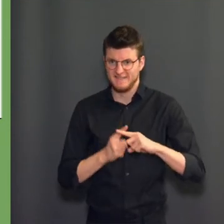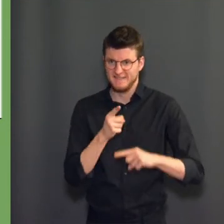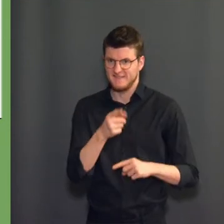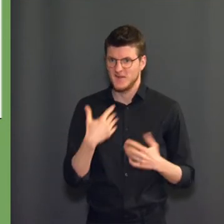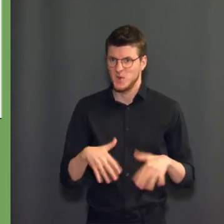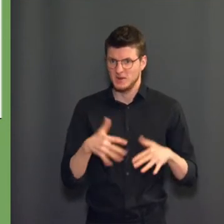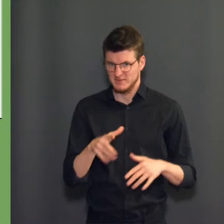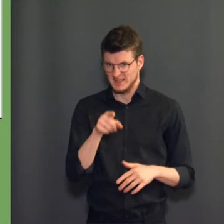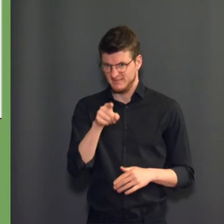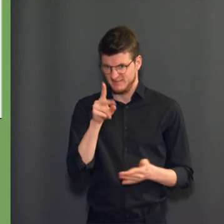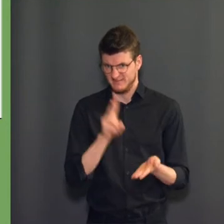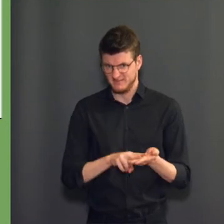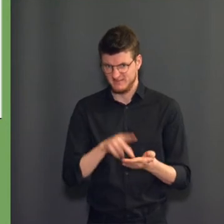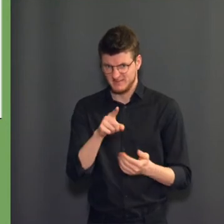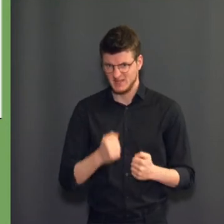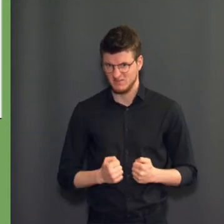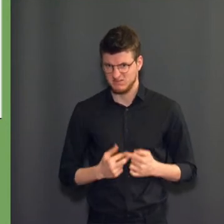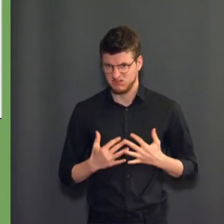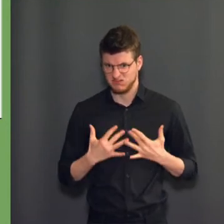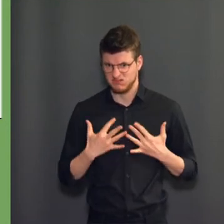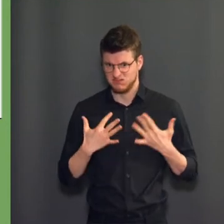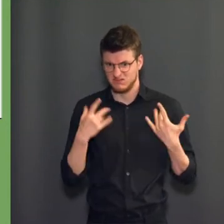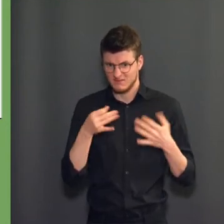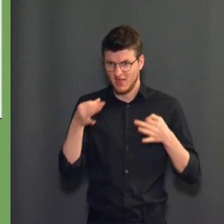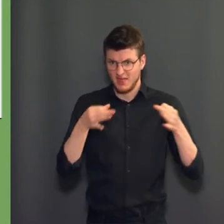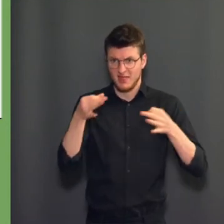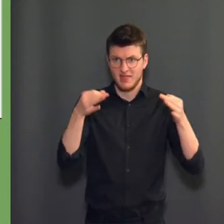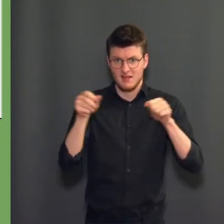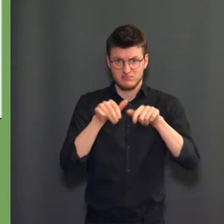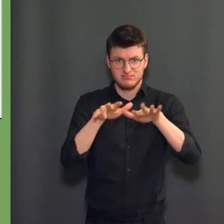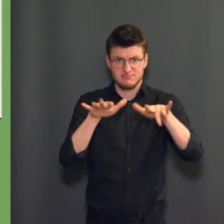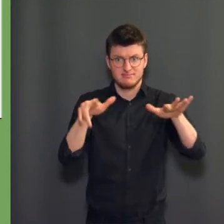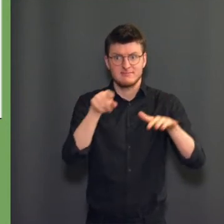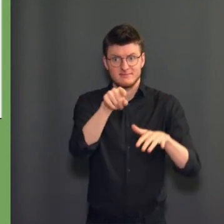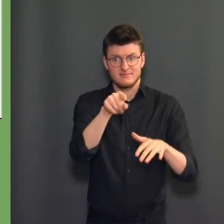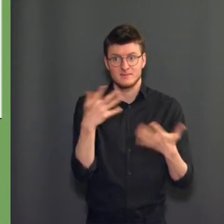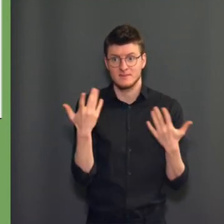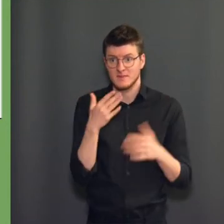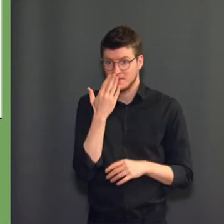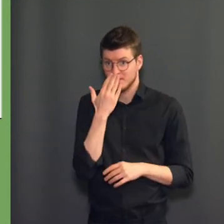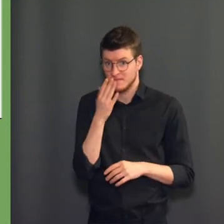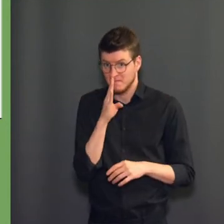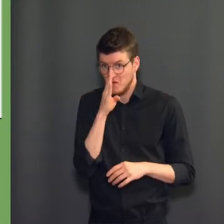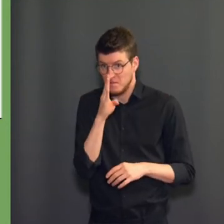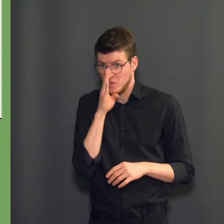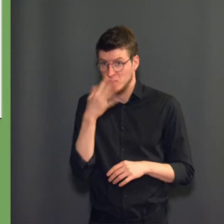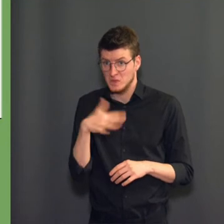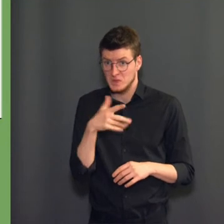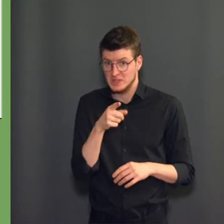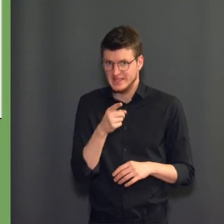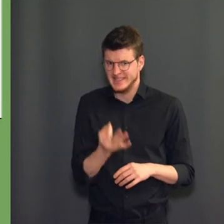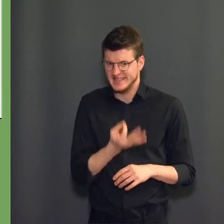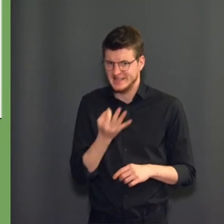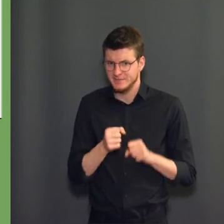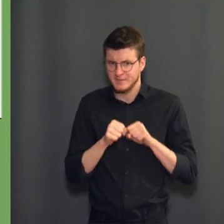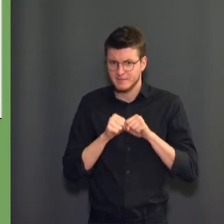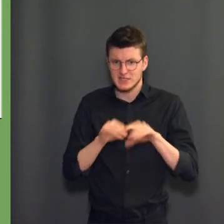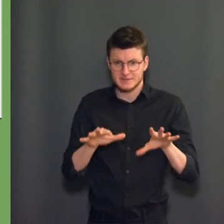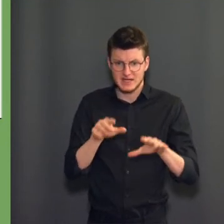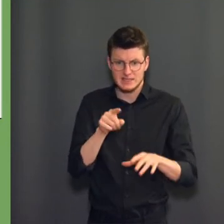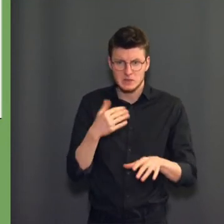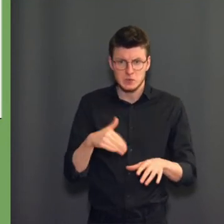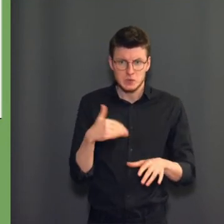uit. Waarschijnlijk bent u zeer besmettelijk. Bij twee streepjes moet u zich dus